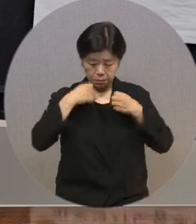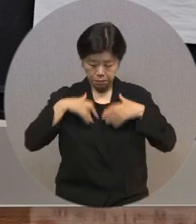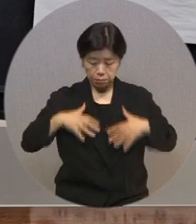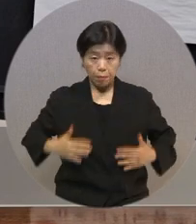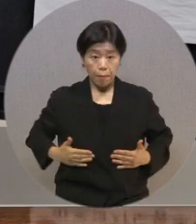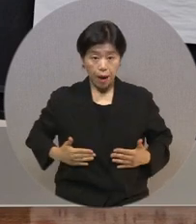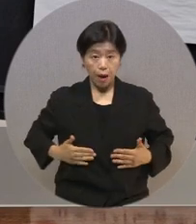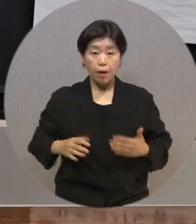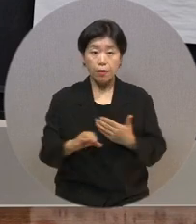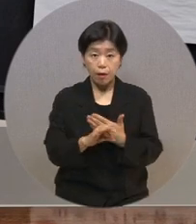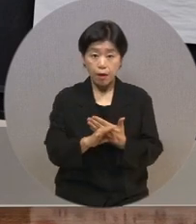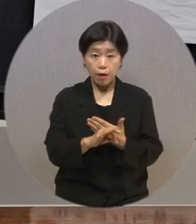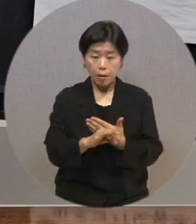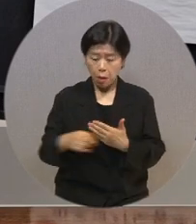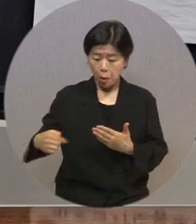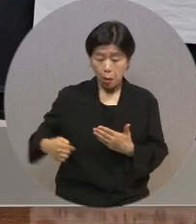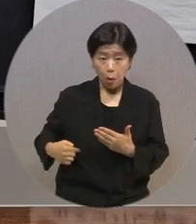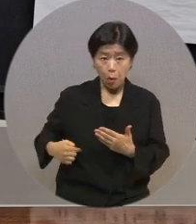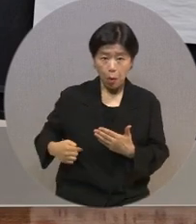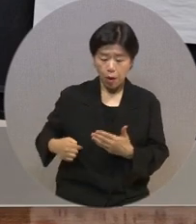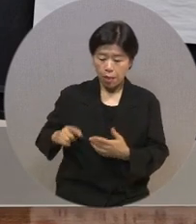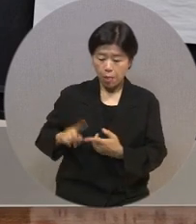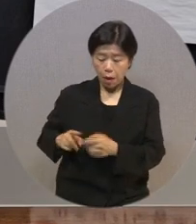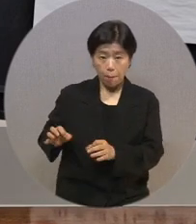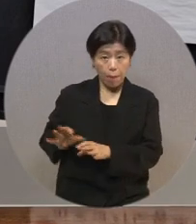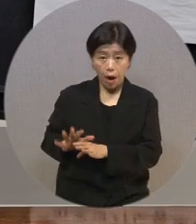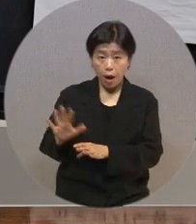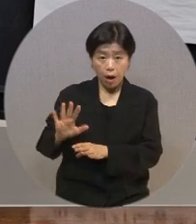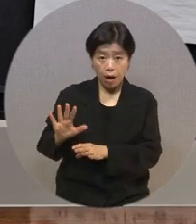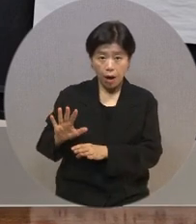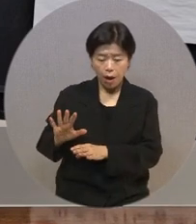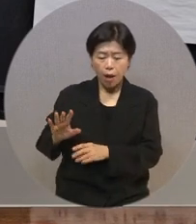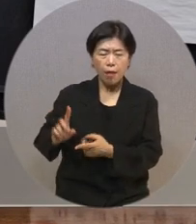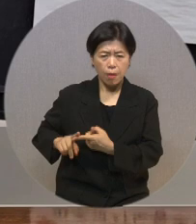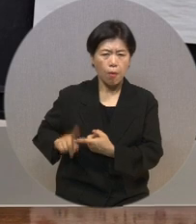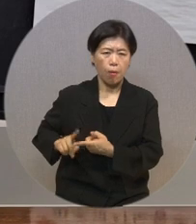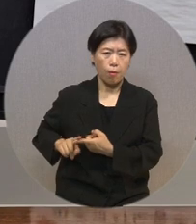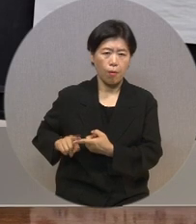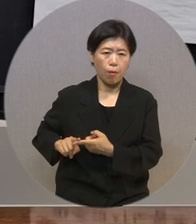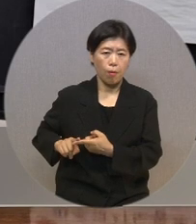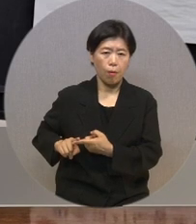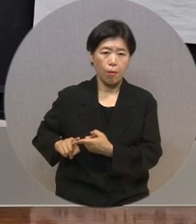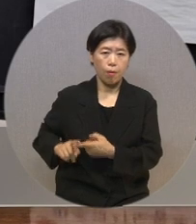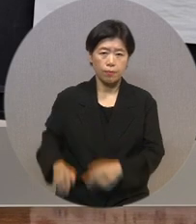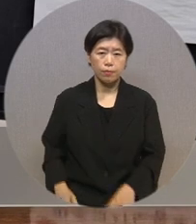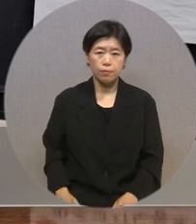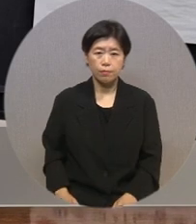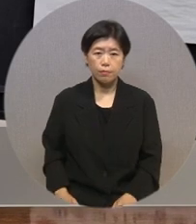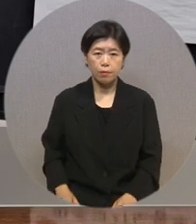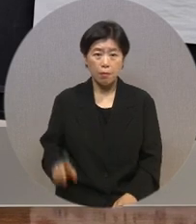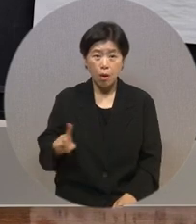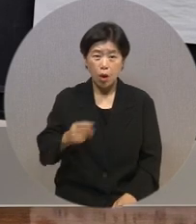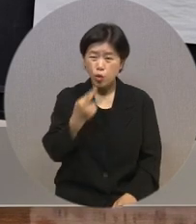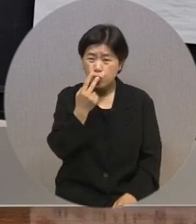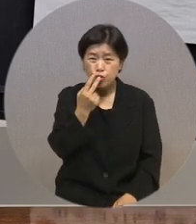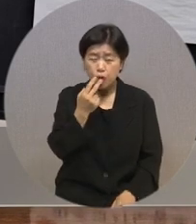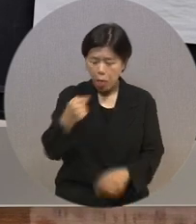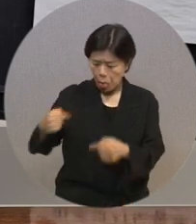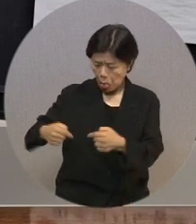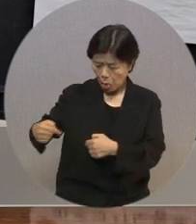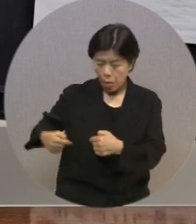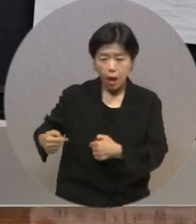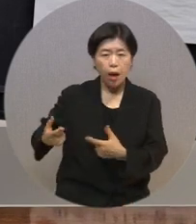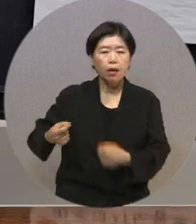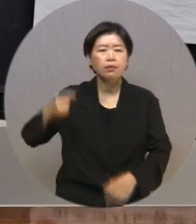어디 뭐 없어지는 게 아니고 이 조류흠은 폐에 박힌다고 합니다. 예, 박혀서 유리, 아주 작은 유리